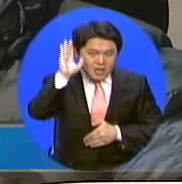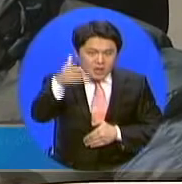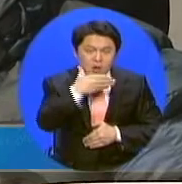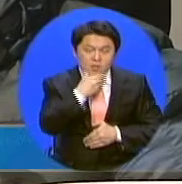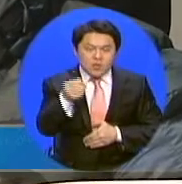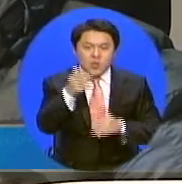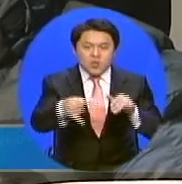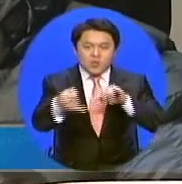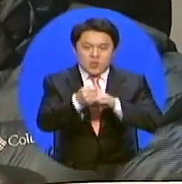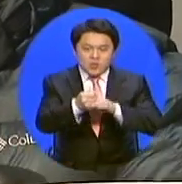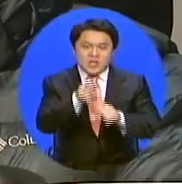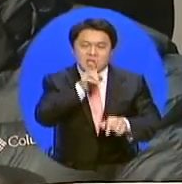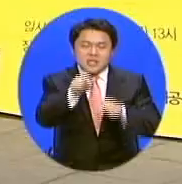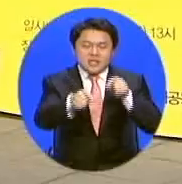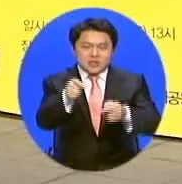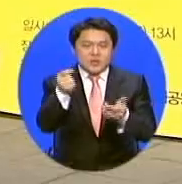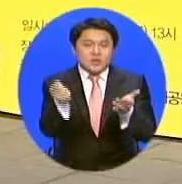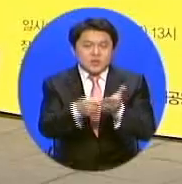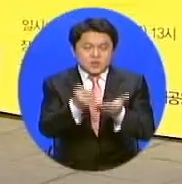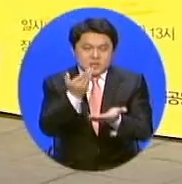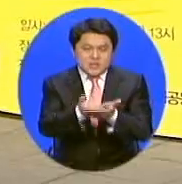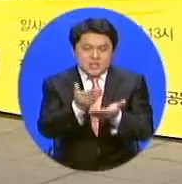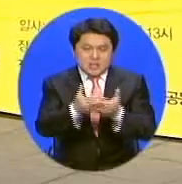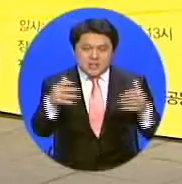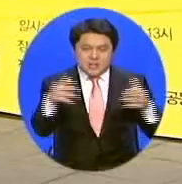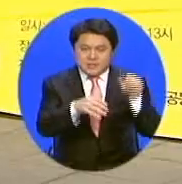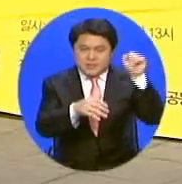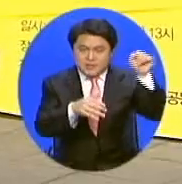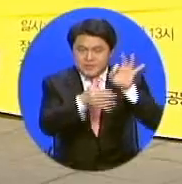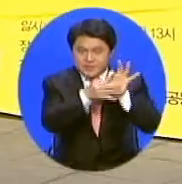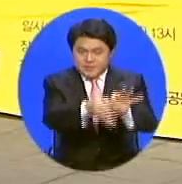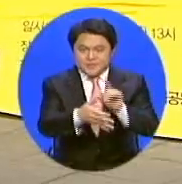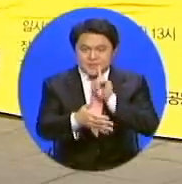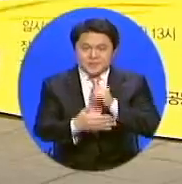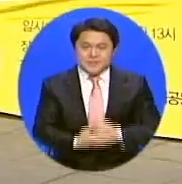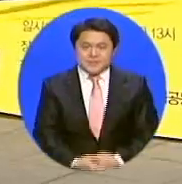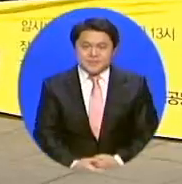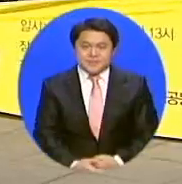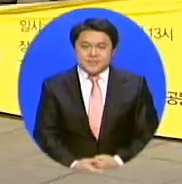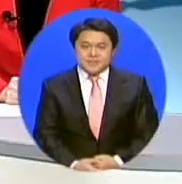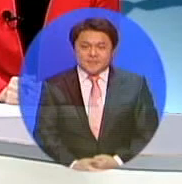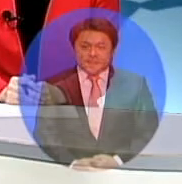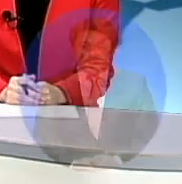등의 활동을 이어나갈 것이라고 밝혔습니다. 복지TV 뉴스 김지현입니다.